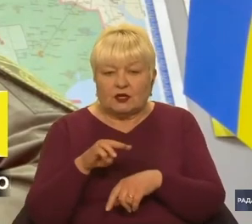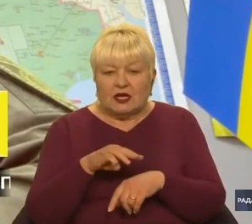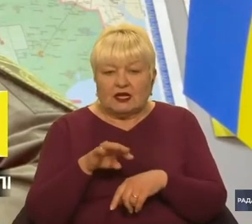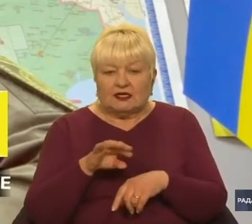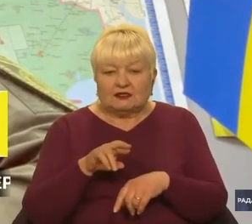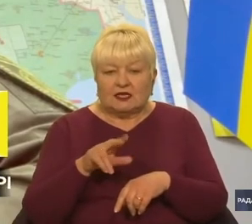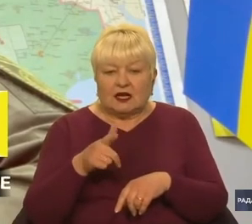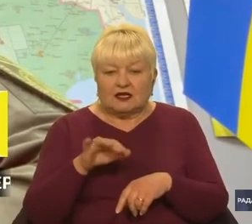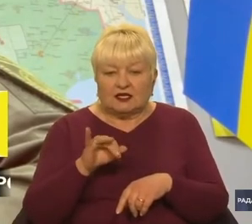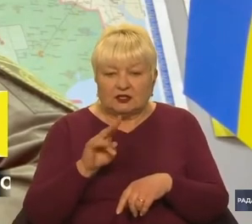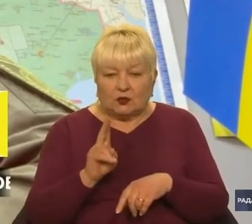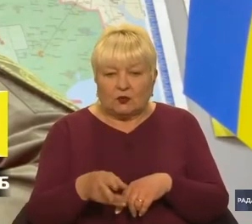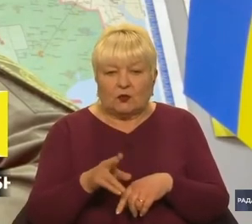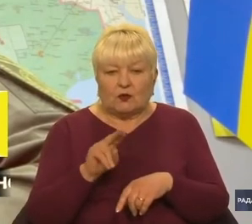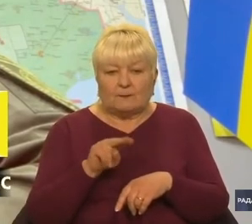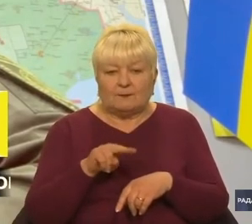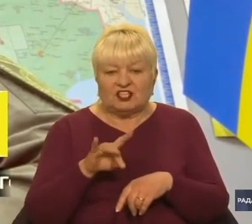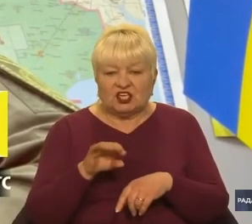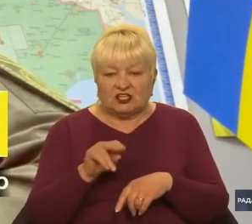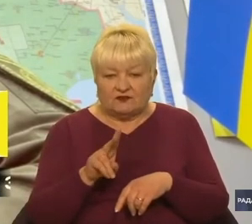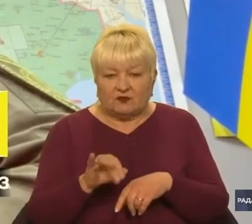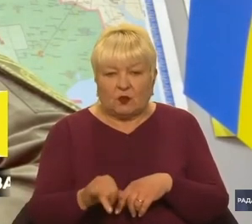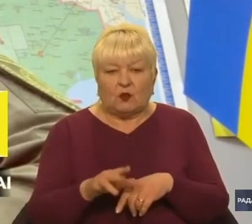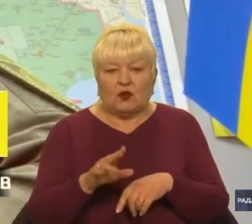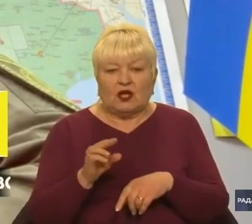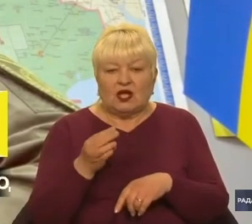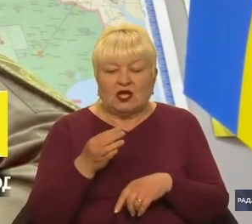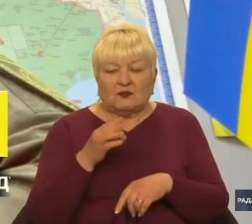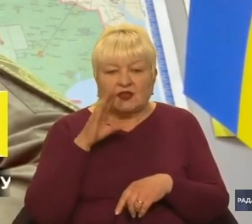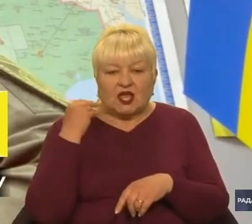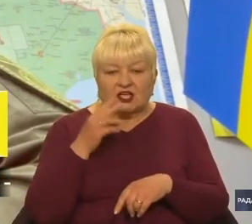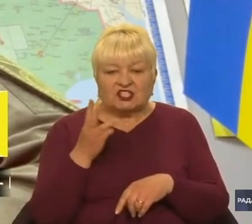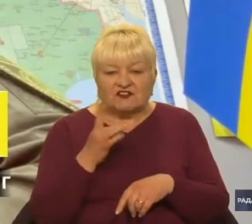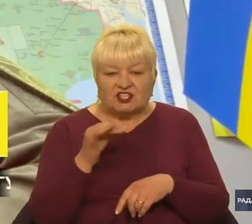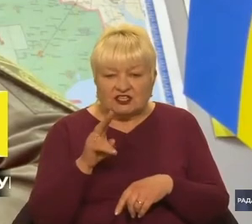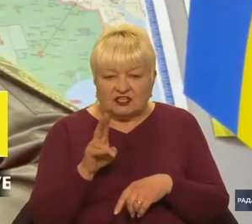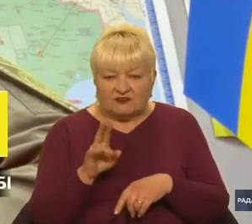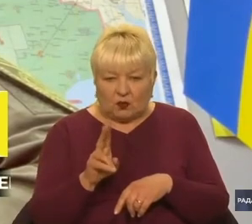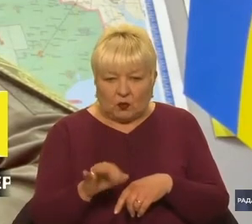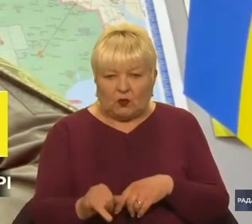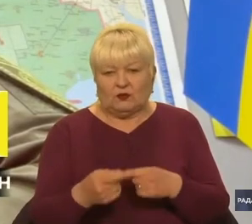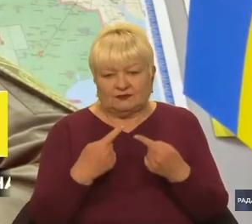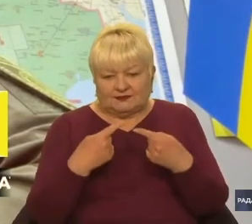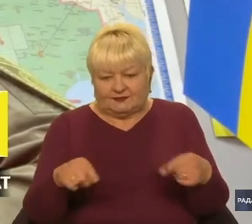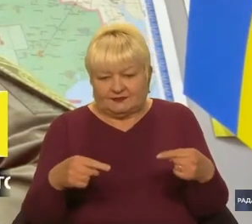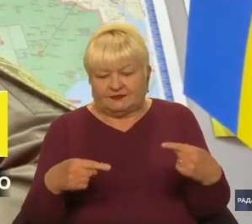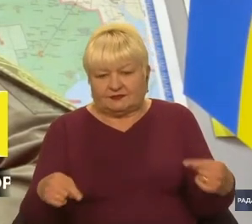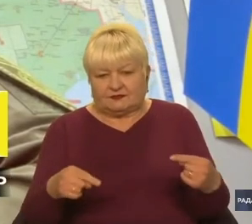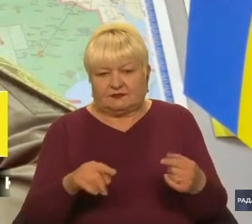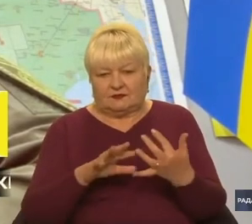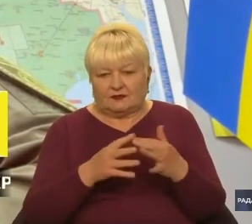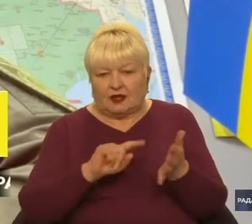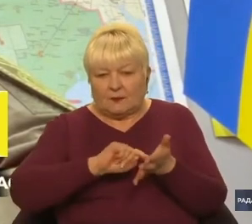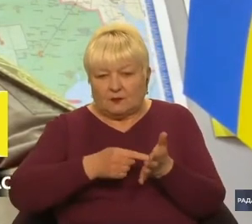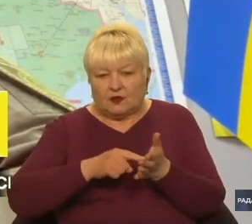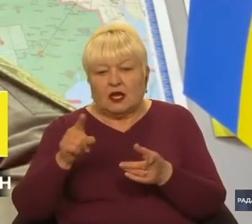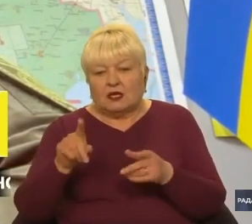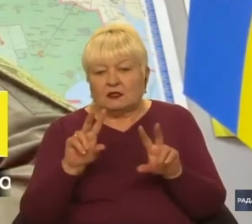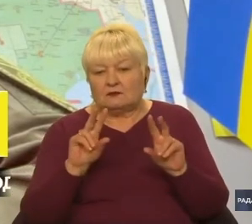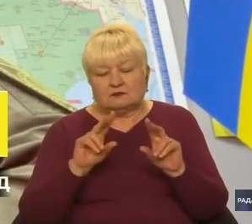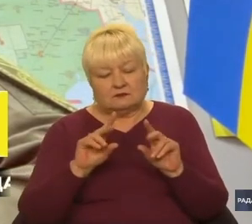Бургунку, Хрещенівку, Шевченківку та Осокорківку. Там, слава Богу, без